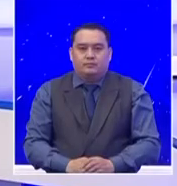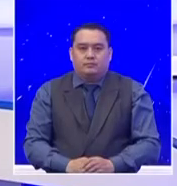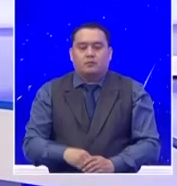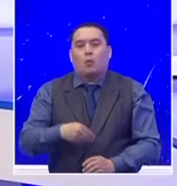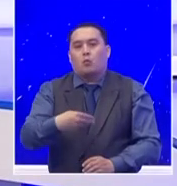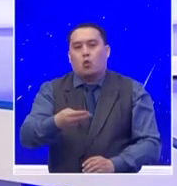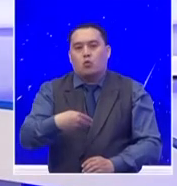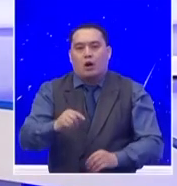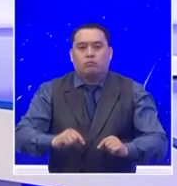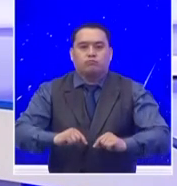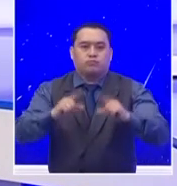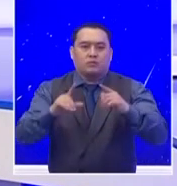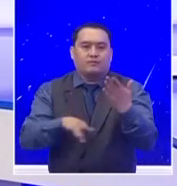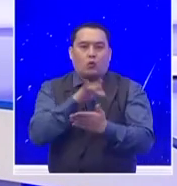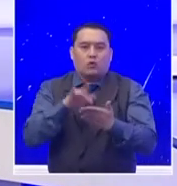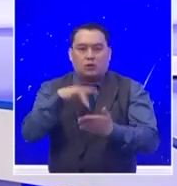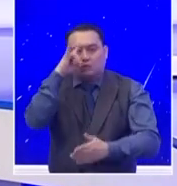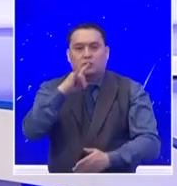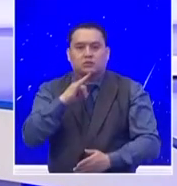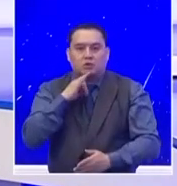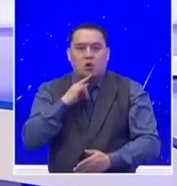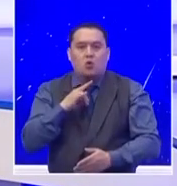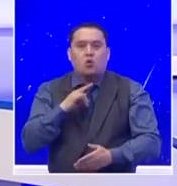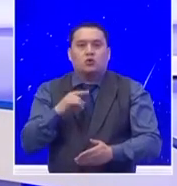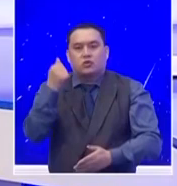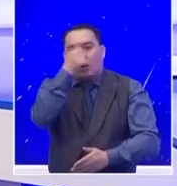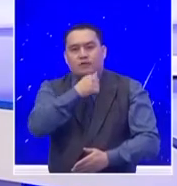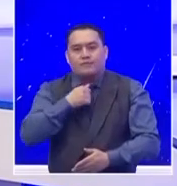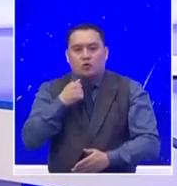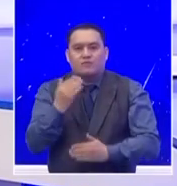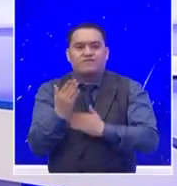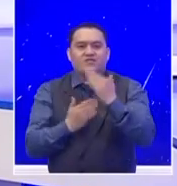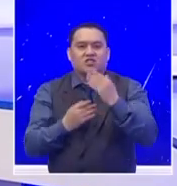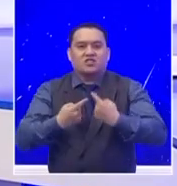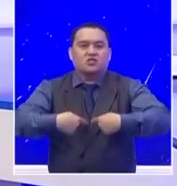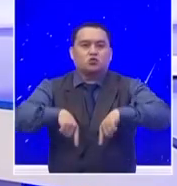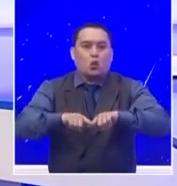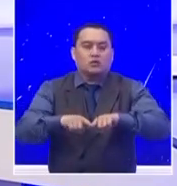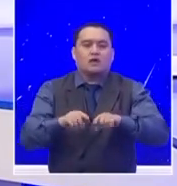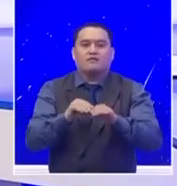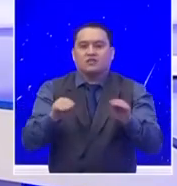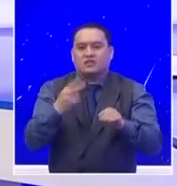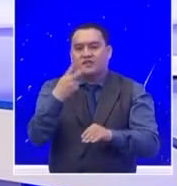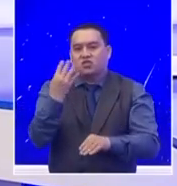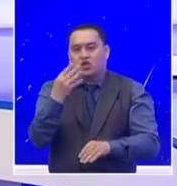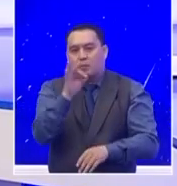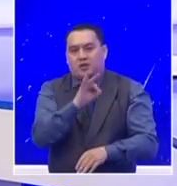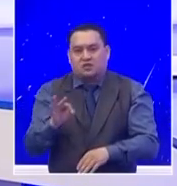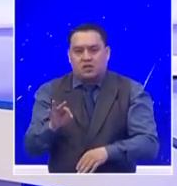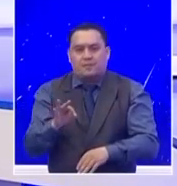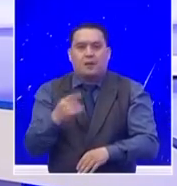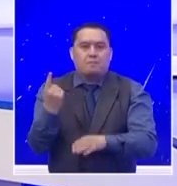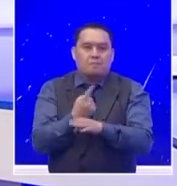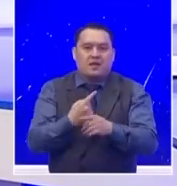Мука заметно подорожала в городах Казахстана. Годовой рост цен на муку высшего сорта составил 24%. Первого сорта